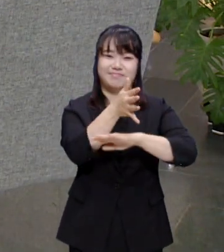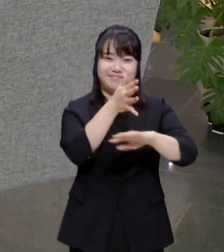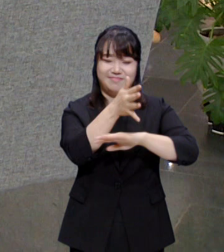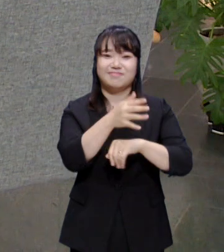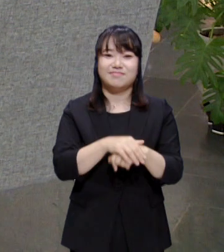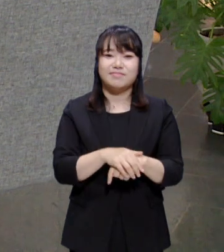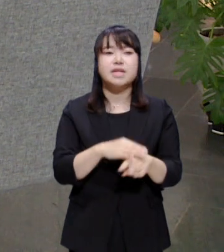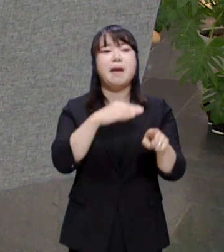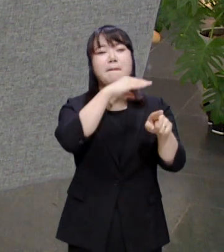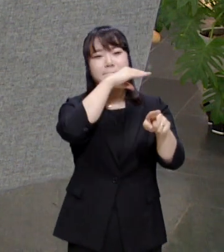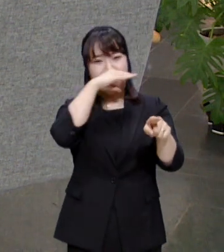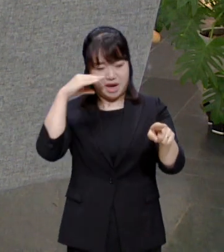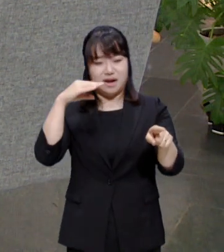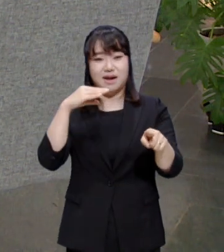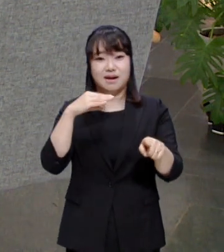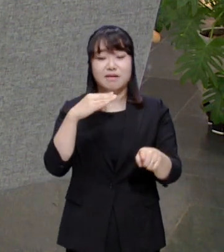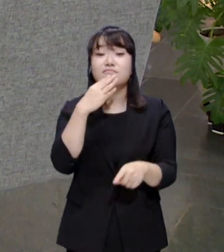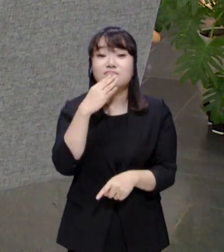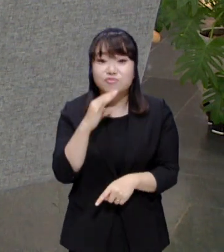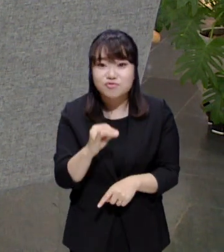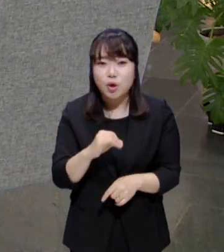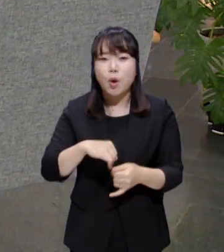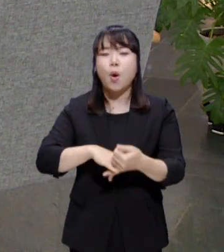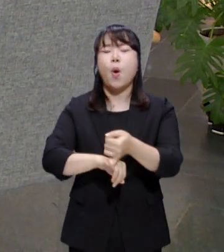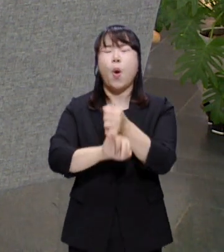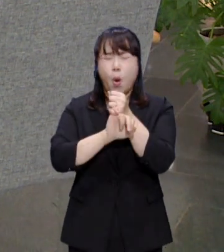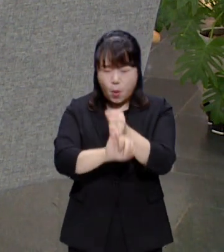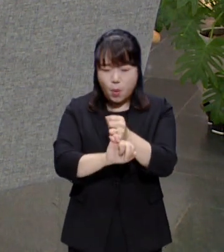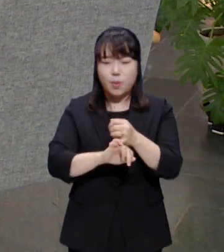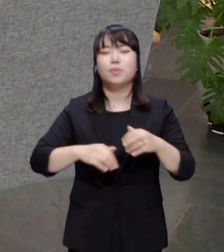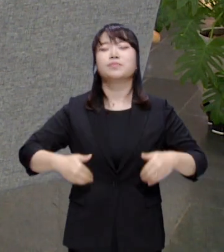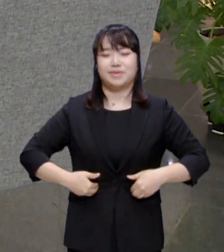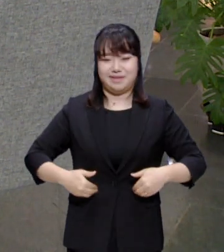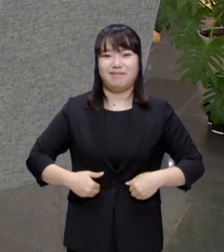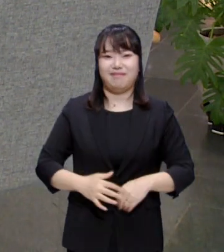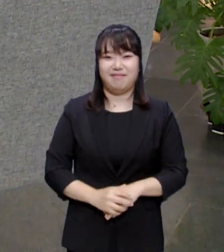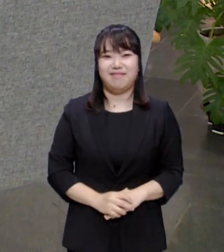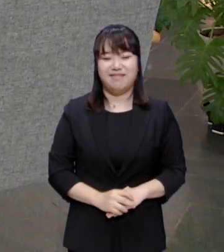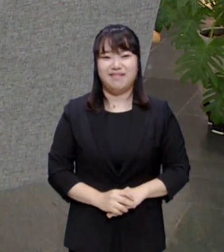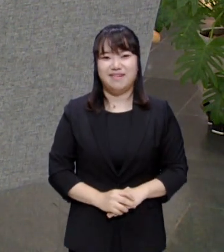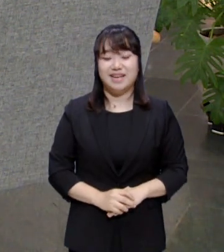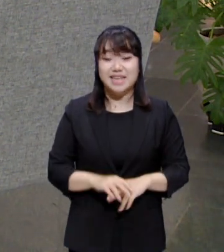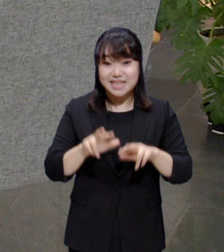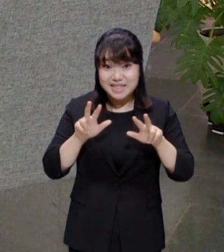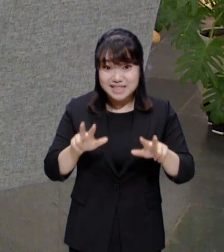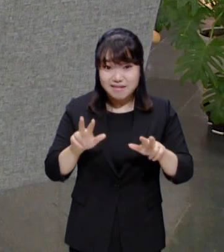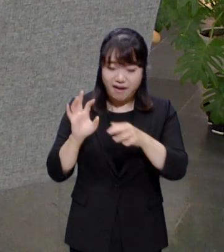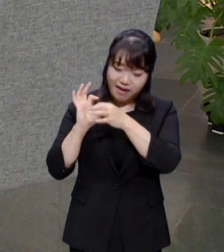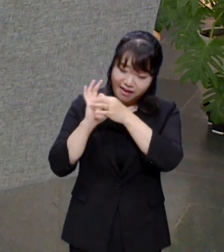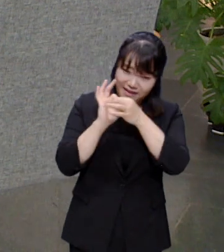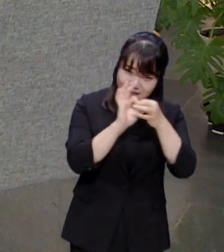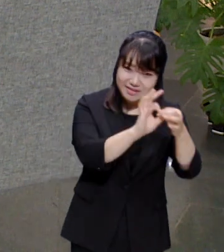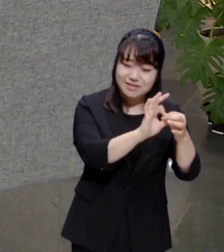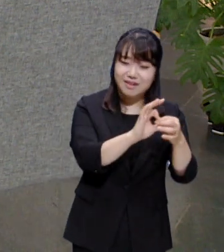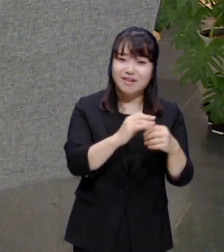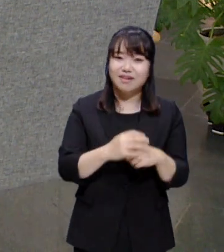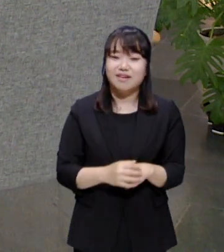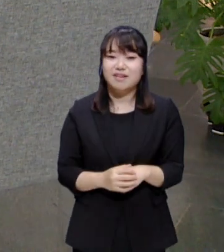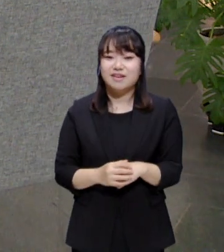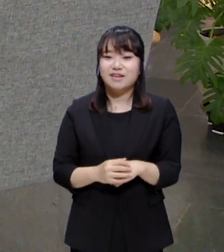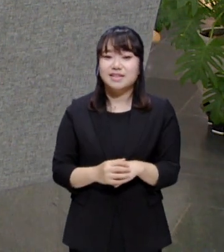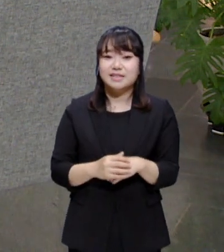이건 올바른 방향을 떠나서 꼭 해야 될 부분입니다. 그리고 지금까지 그